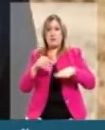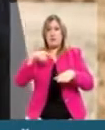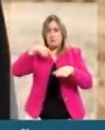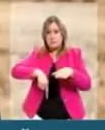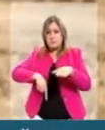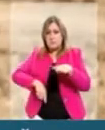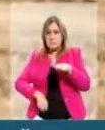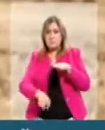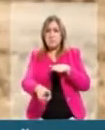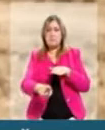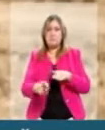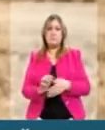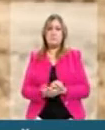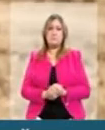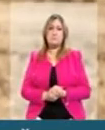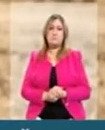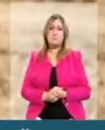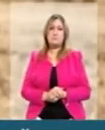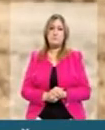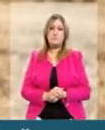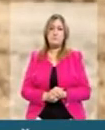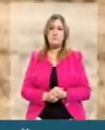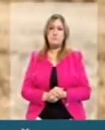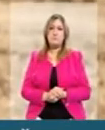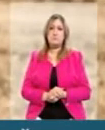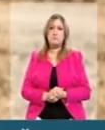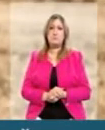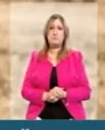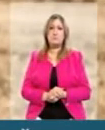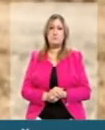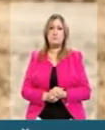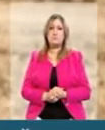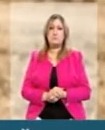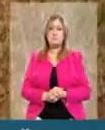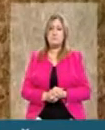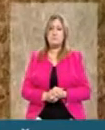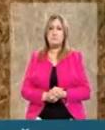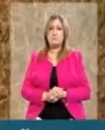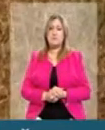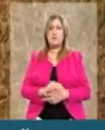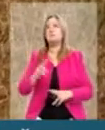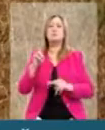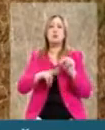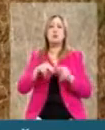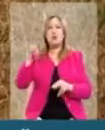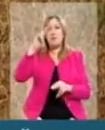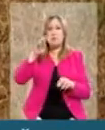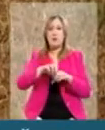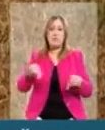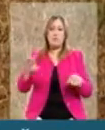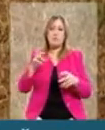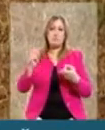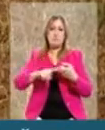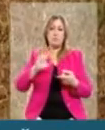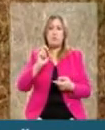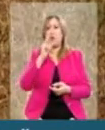по дном реки еще где-то 3 метра. Выходит на приямок, и потом соединяем уже. Строительство водопровода запланировано